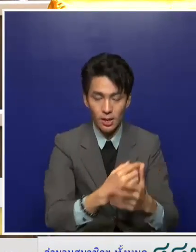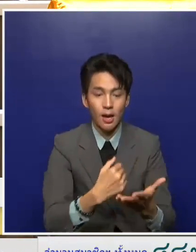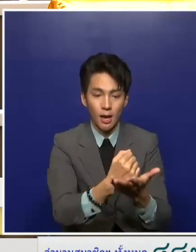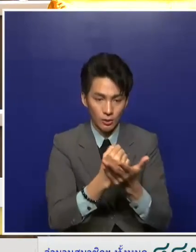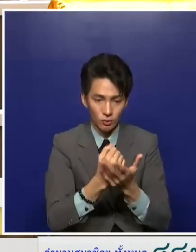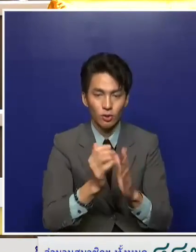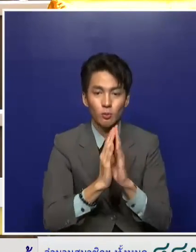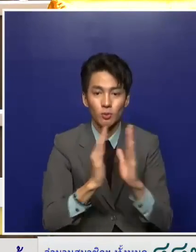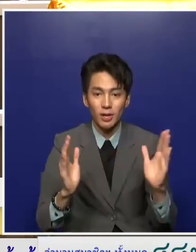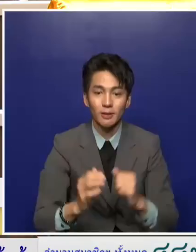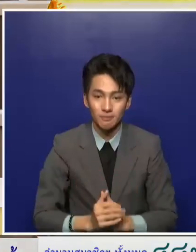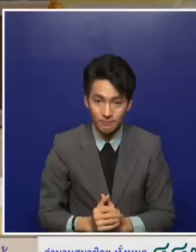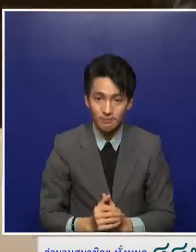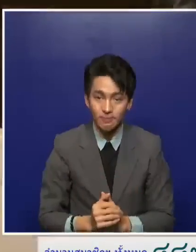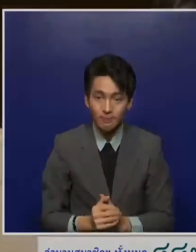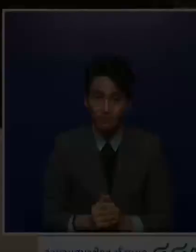ปีครับขอบคุณมากครับท่านประธานครับขอบคุณครับ